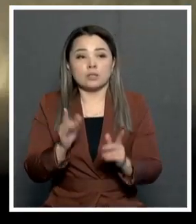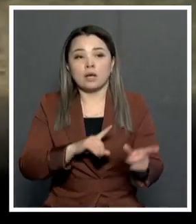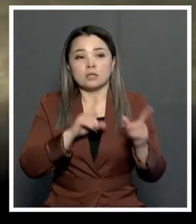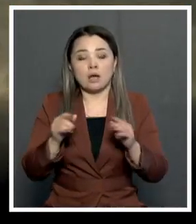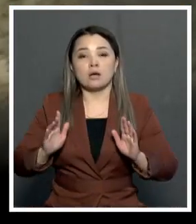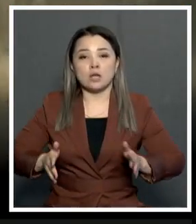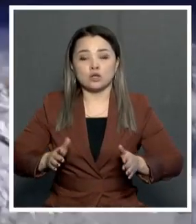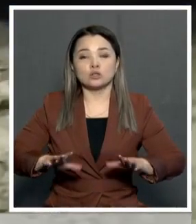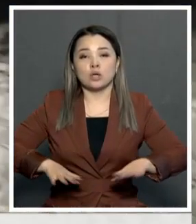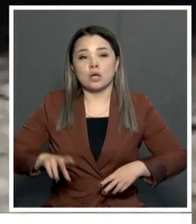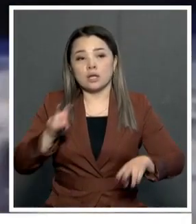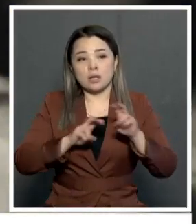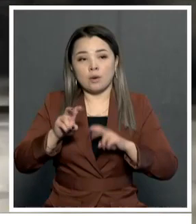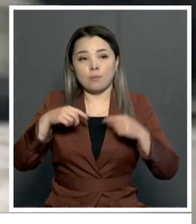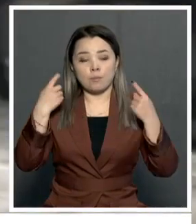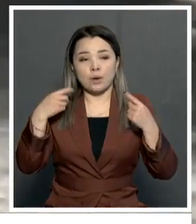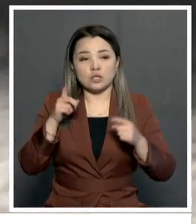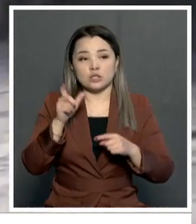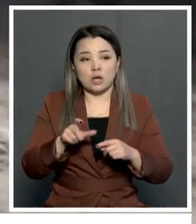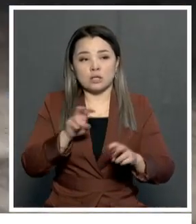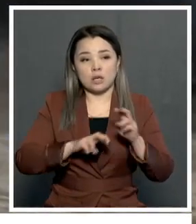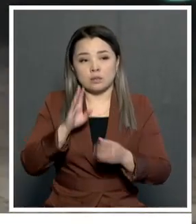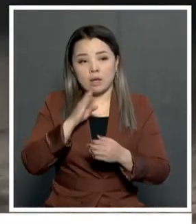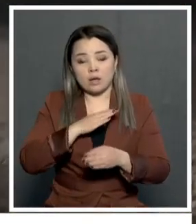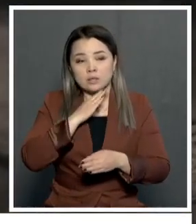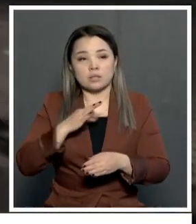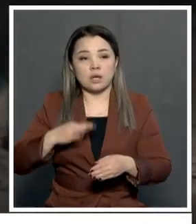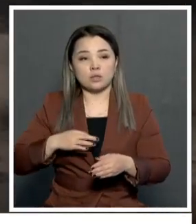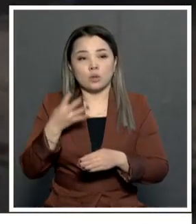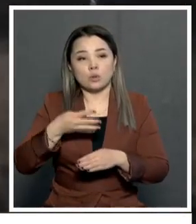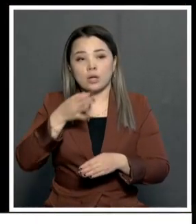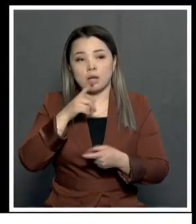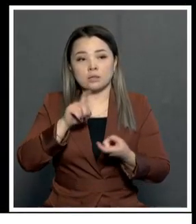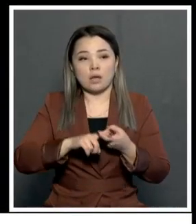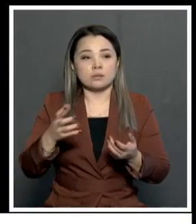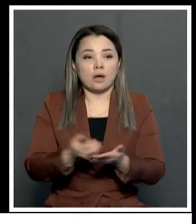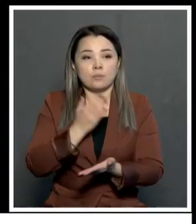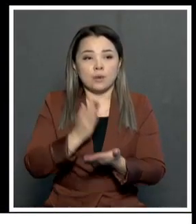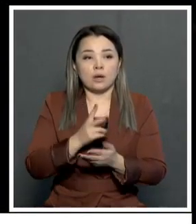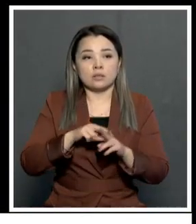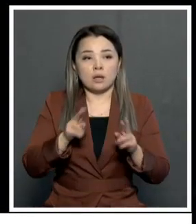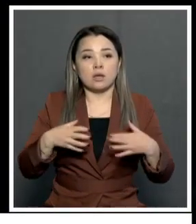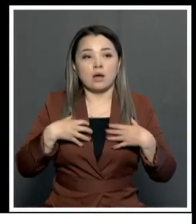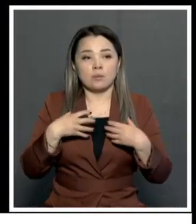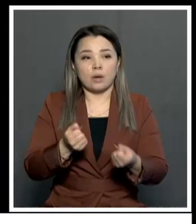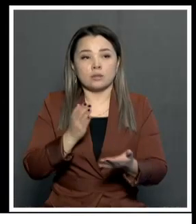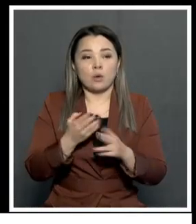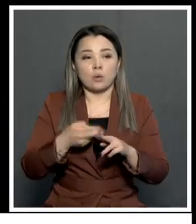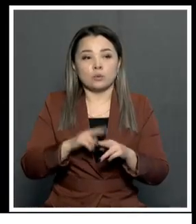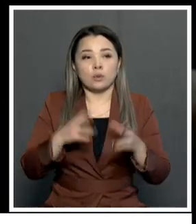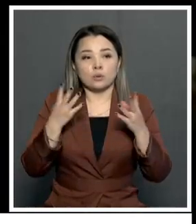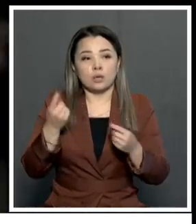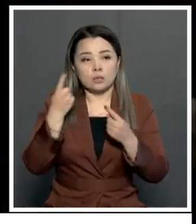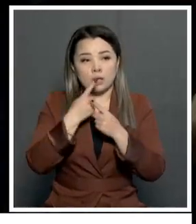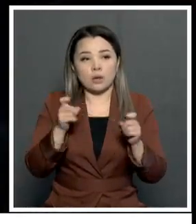трактормен жылқы іздеген малшы жоғалып кетті. Құтқарушылар әкесі мен баласын 4 сағаттан кейін бірақ тапты. Екеуі де дін аман. Осы күні